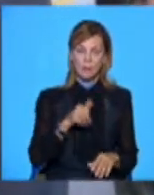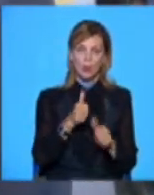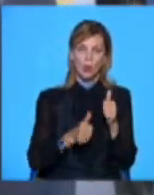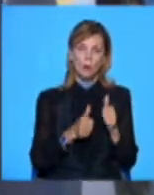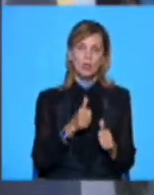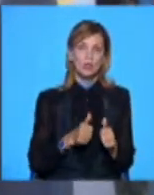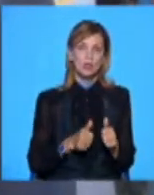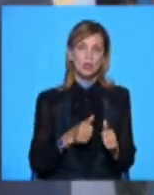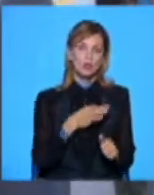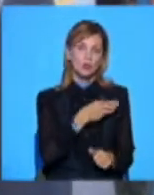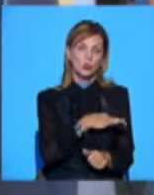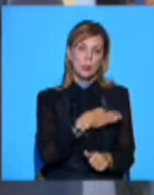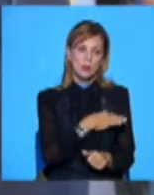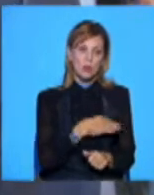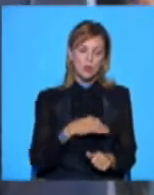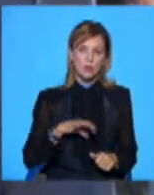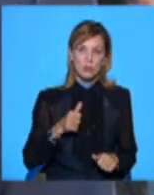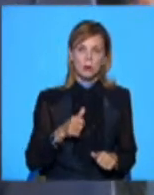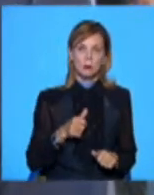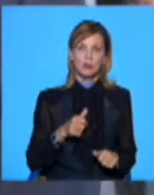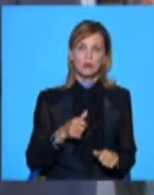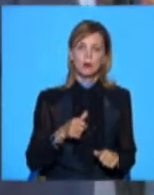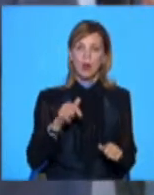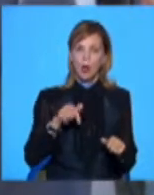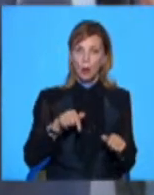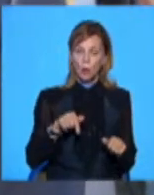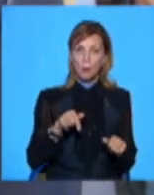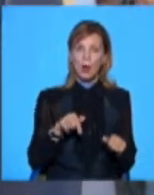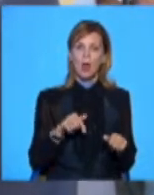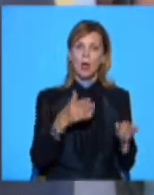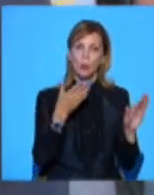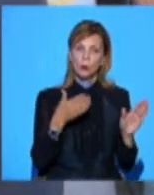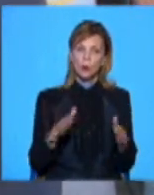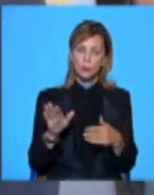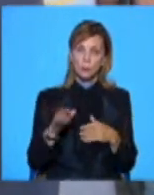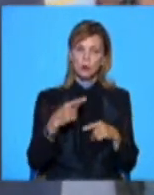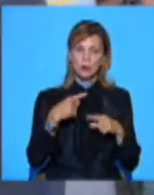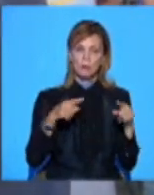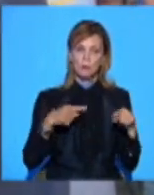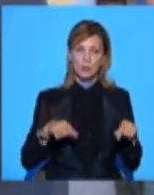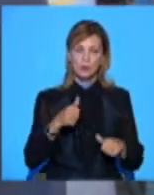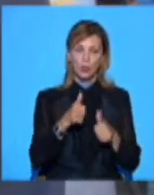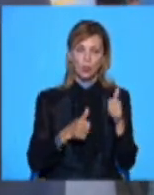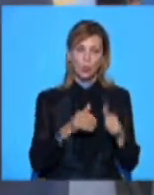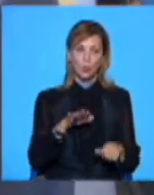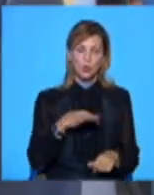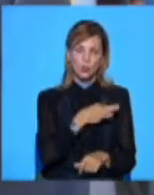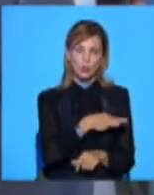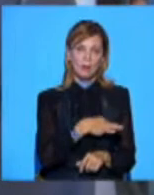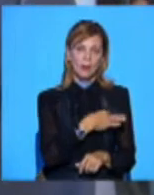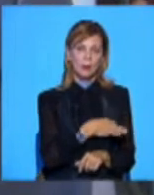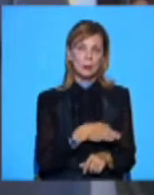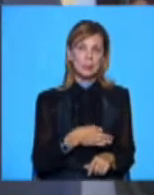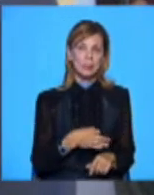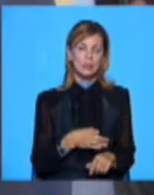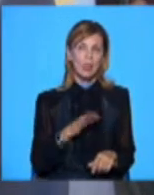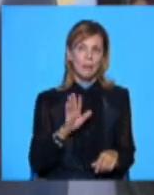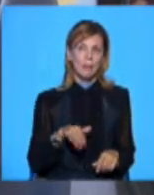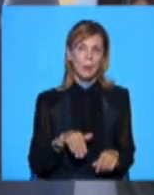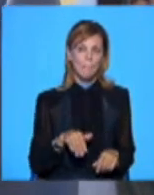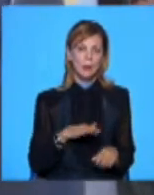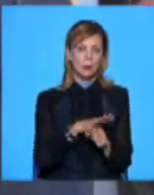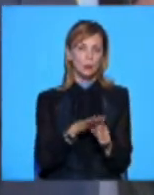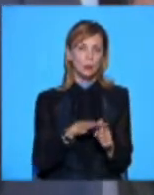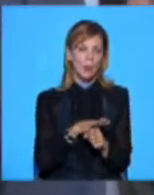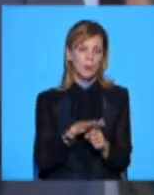competiții studențești, sunt în desfășurare chiar și zilele acestea, cu diferite concursuri studențești la facultăți. O să avem în